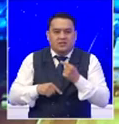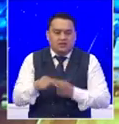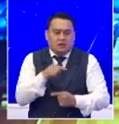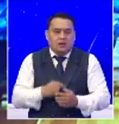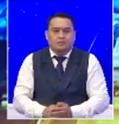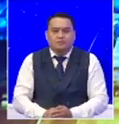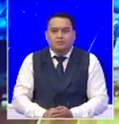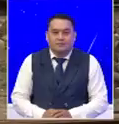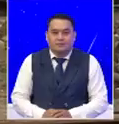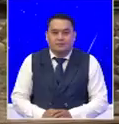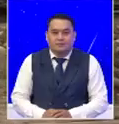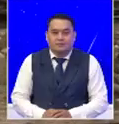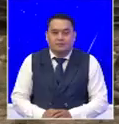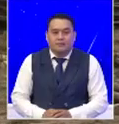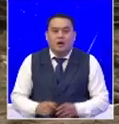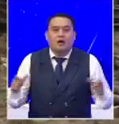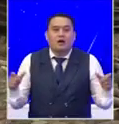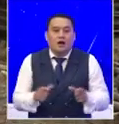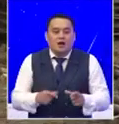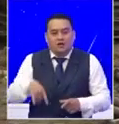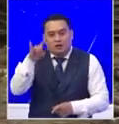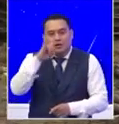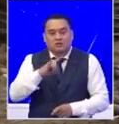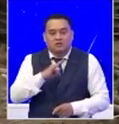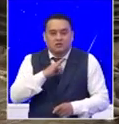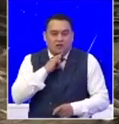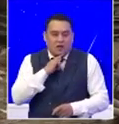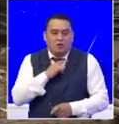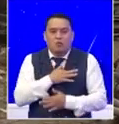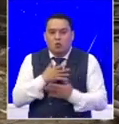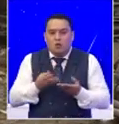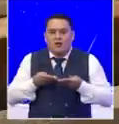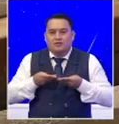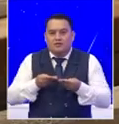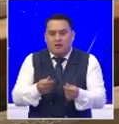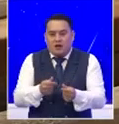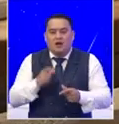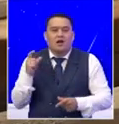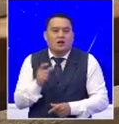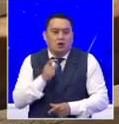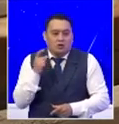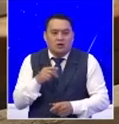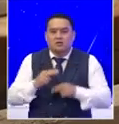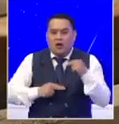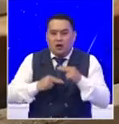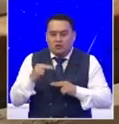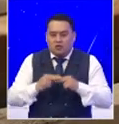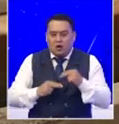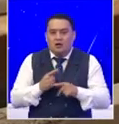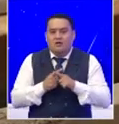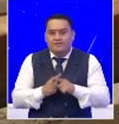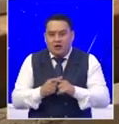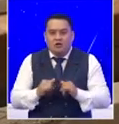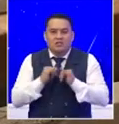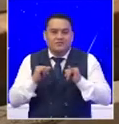бизнеса. Карантинные меры в Казахстане отразились на многих сферах экономики, в том числе и на строительстве. Положительная динамика в